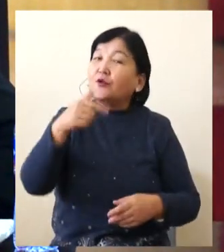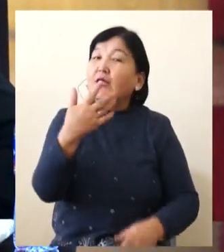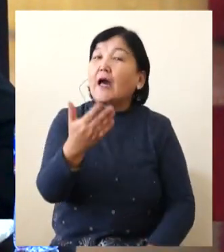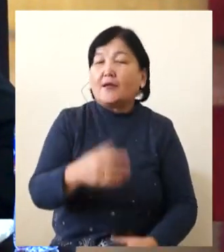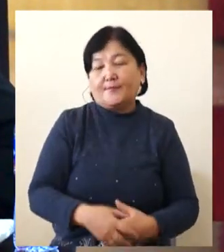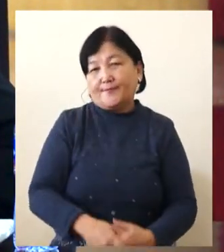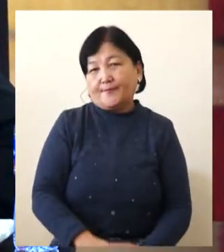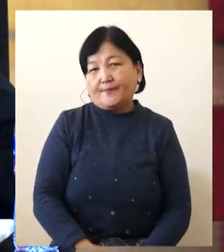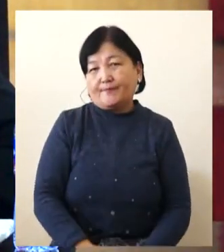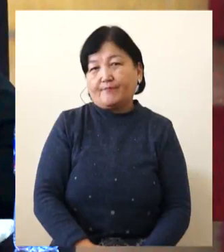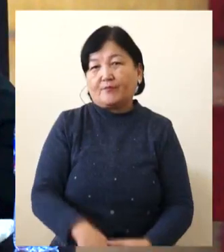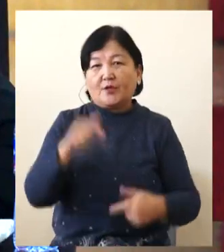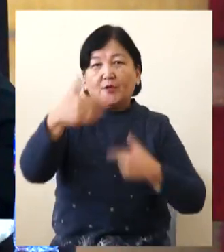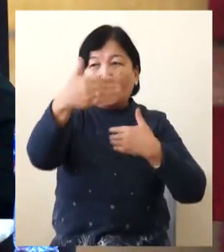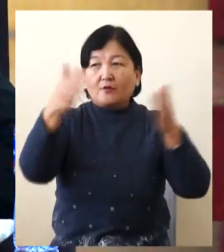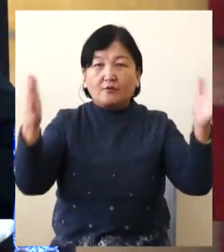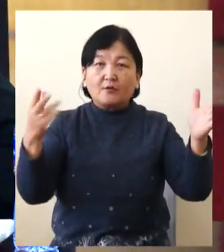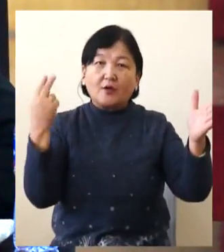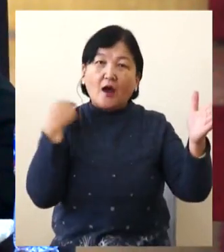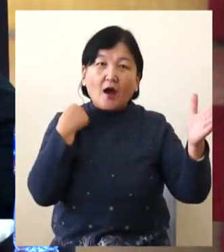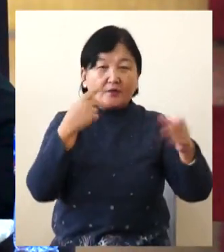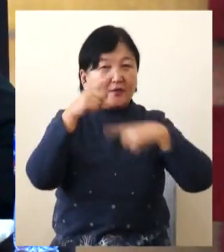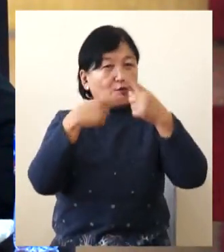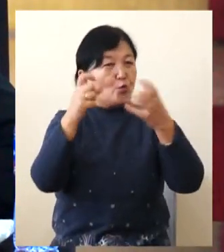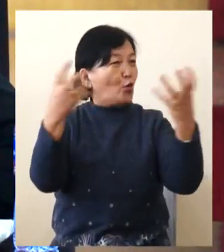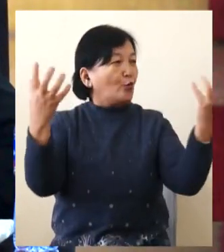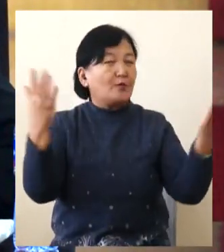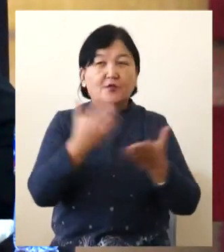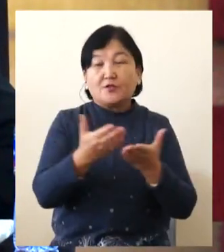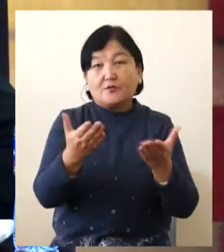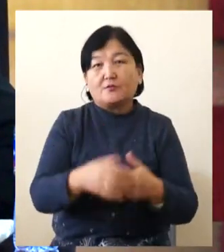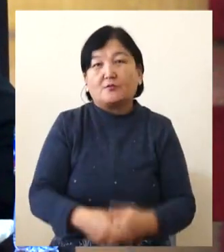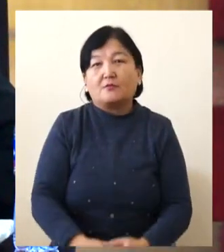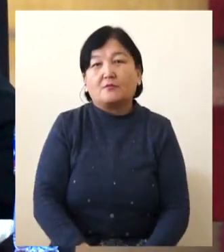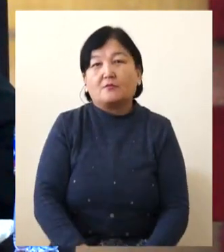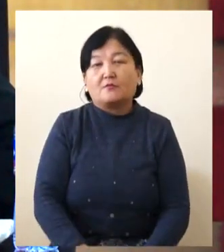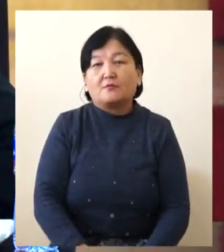харлаа. Энэ дотор англиар ярьдаг хүн бараг байхгүй. Цөөхөн байгаа.